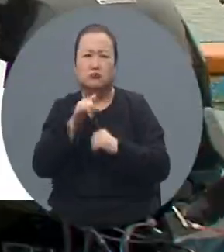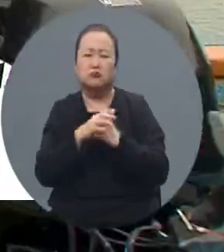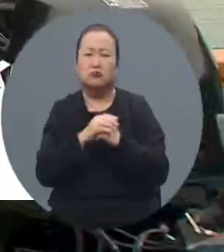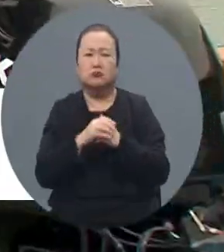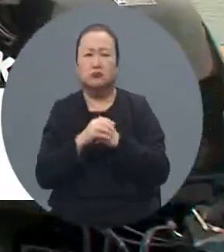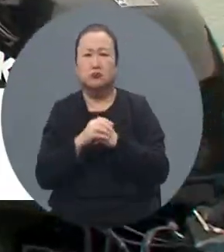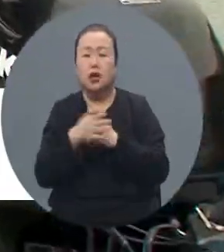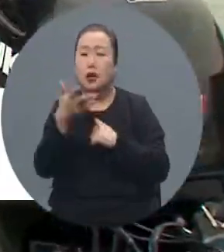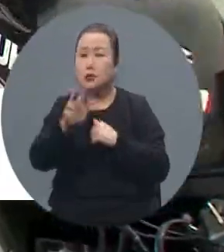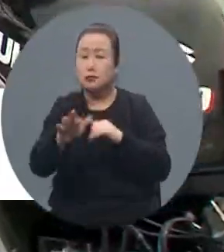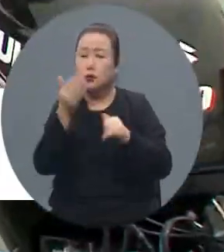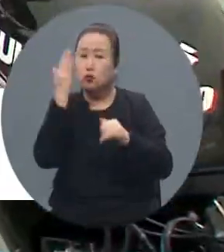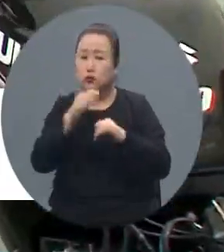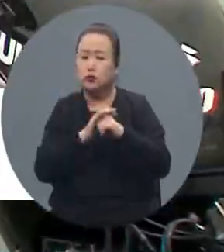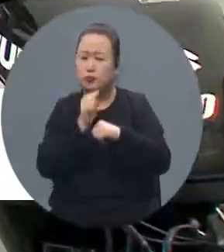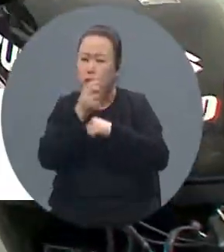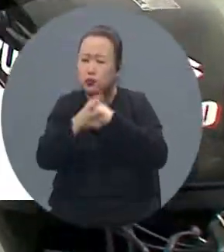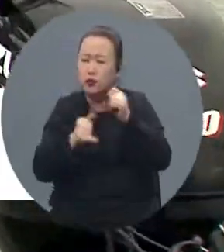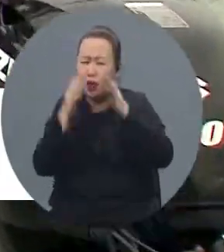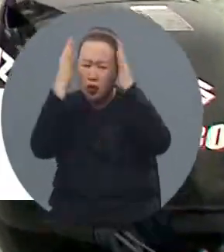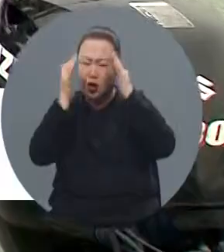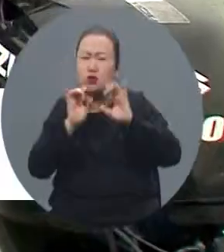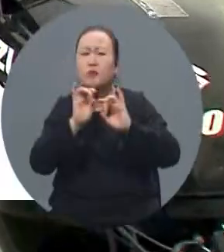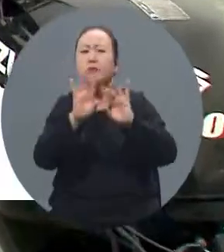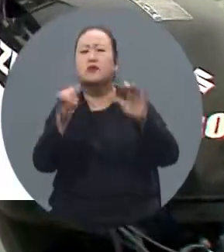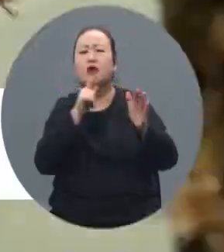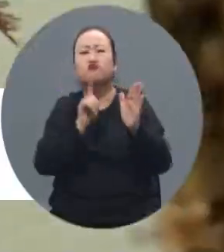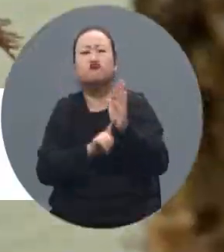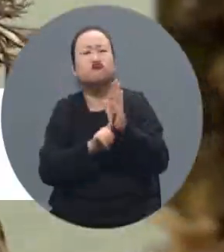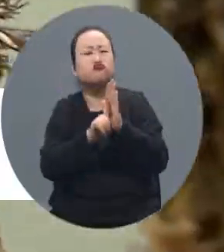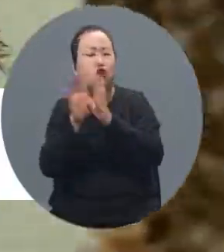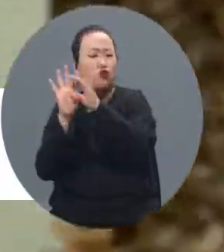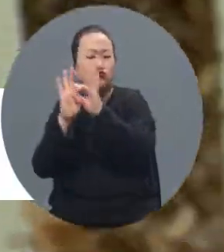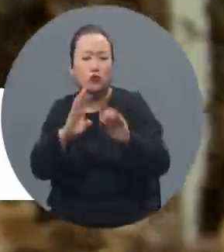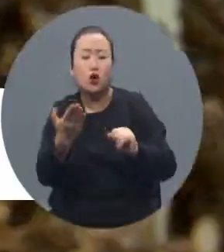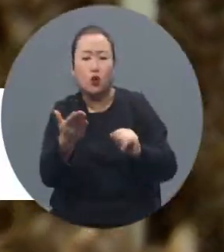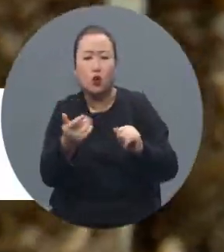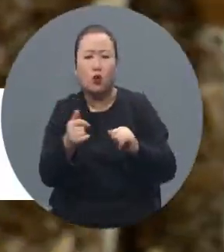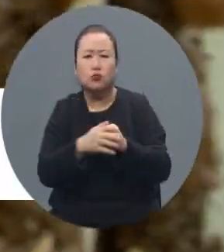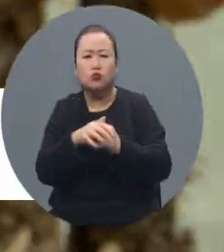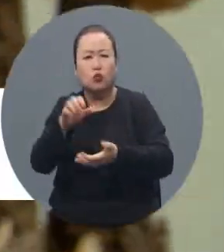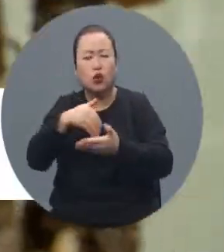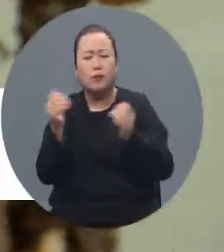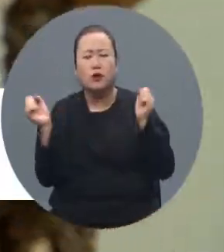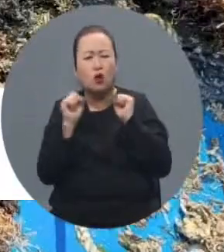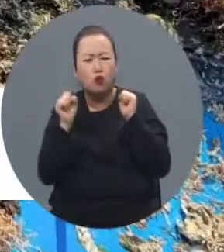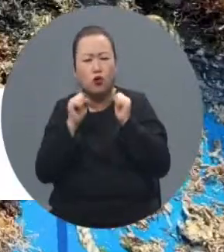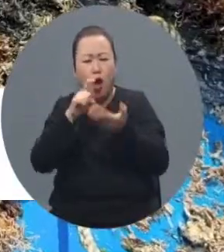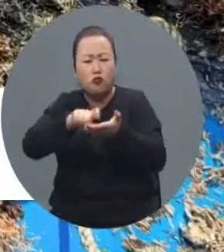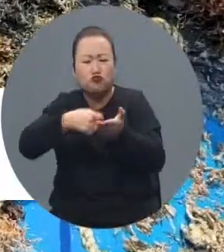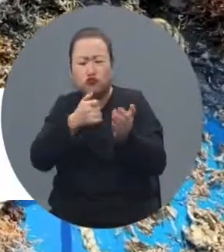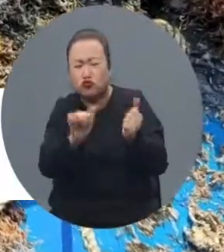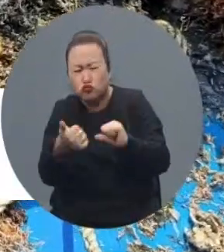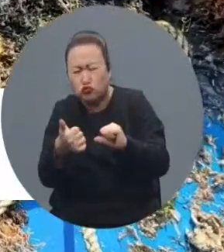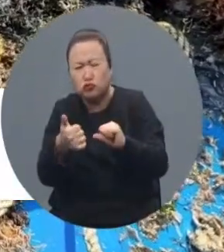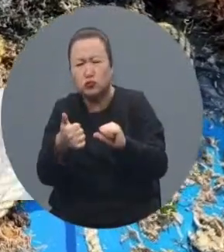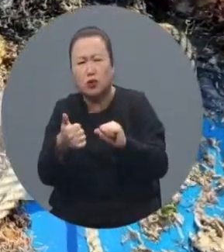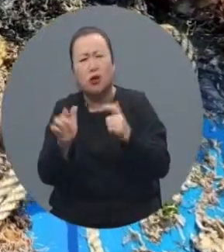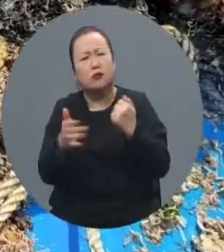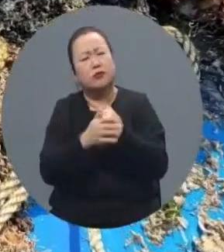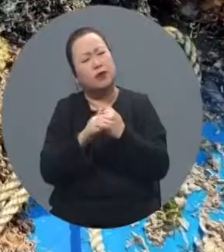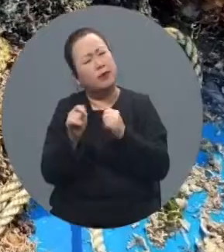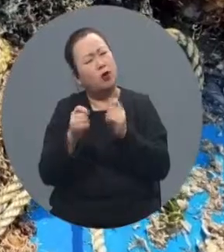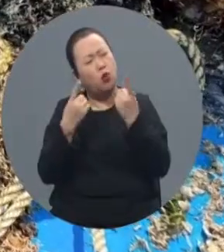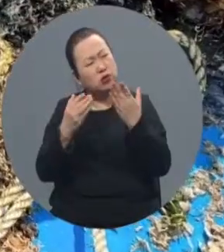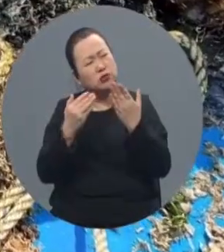나옵니다. 하지만 최근 몇 년간 여름철마다 고수온이 이어진 데다 수확철인 겨울에 굴이 폐사했다는 점에서